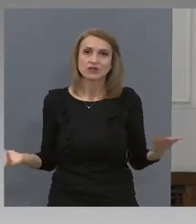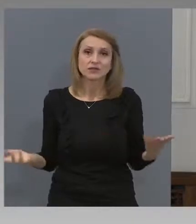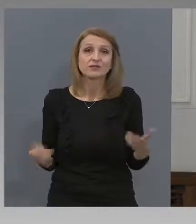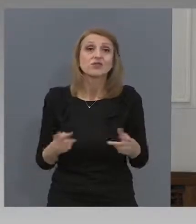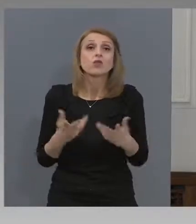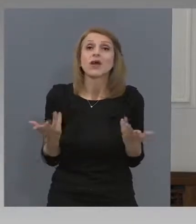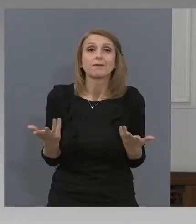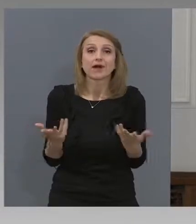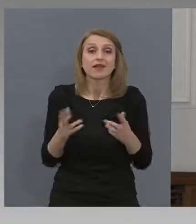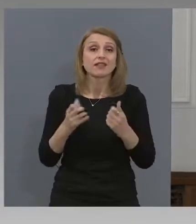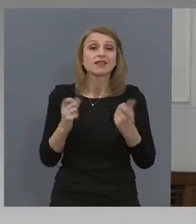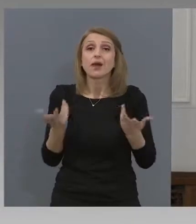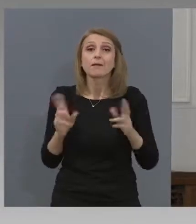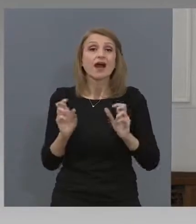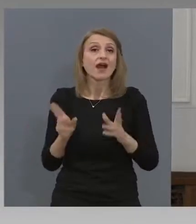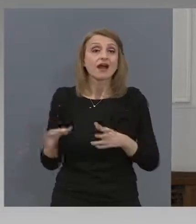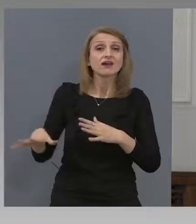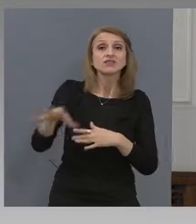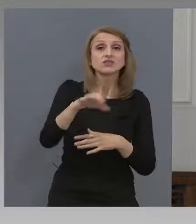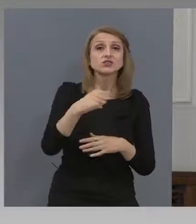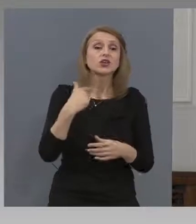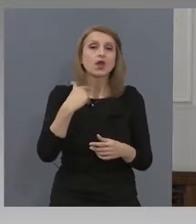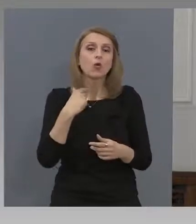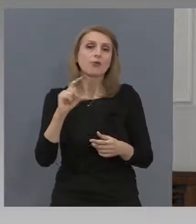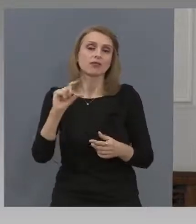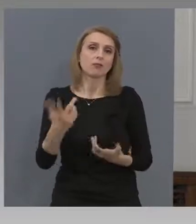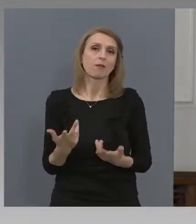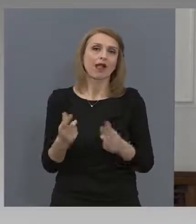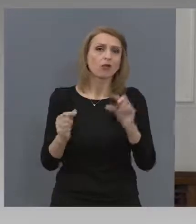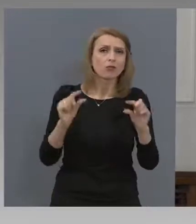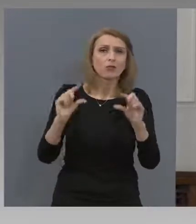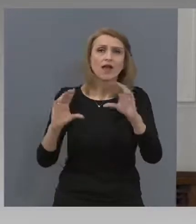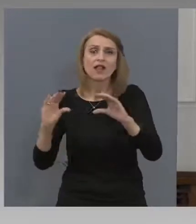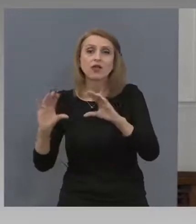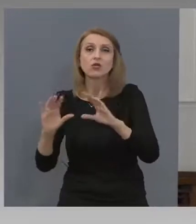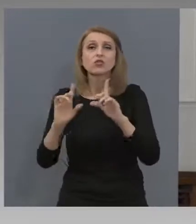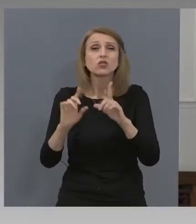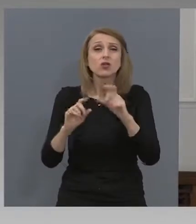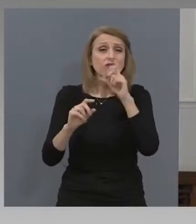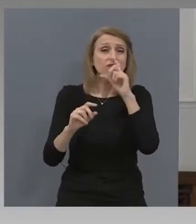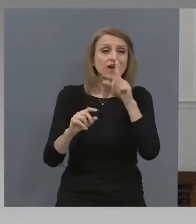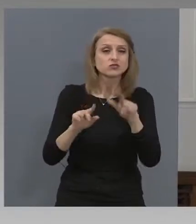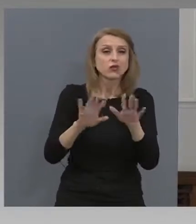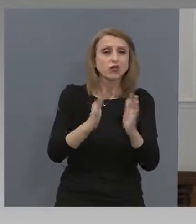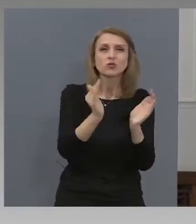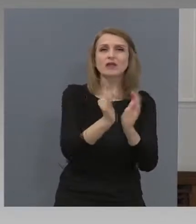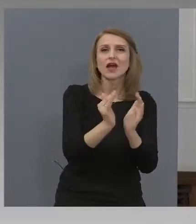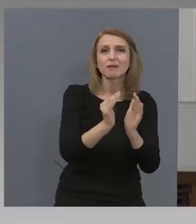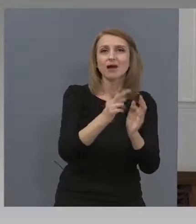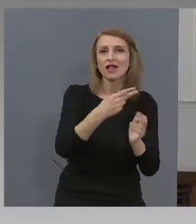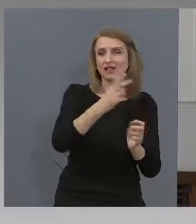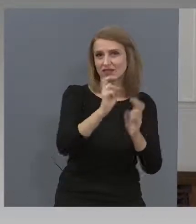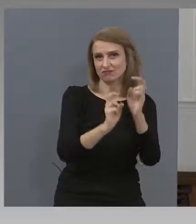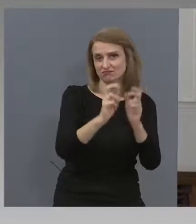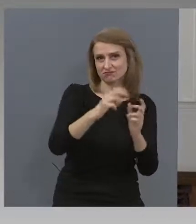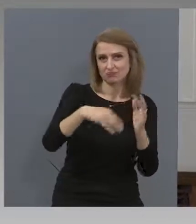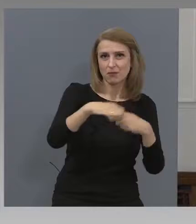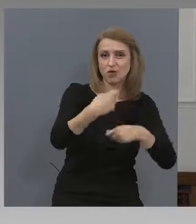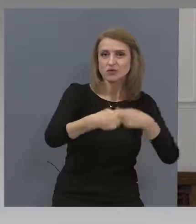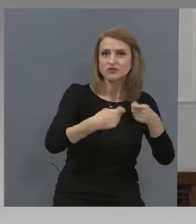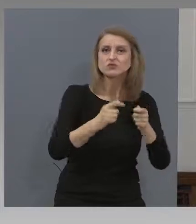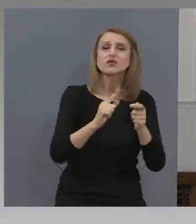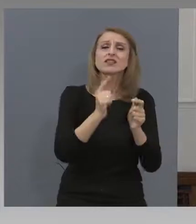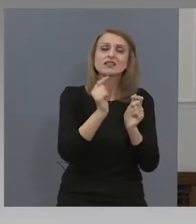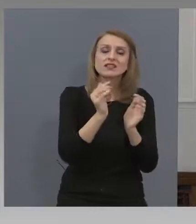губи по-малко. Важното е тези, които са най-неустойчиви, тяхната да загуба да е такава, че да могат да продължат. И истината е, че